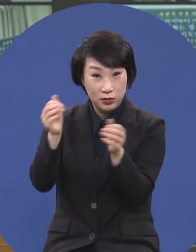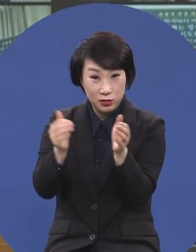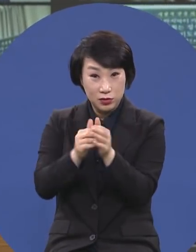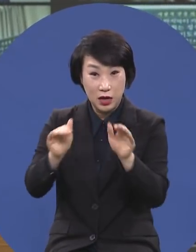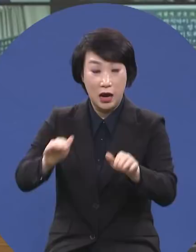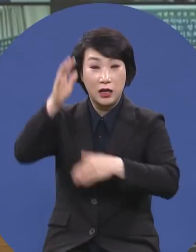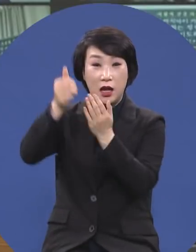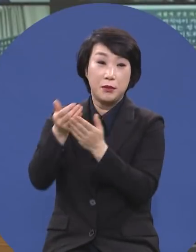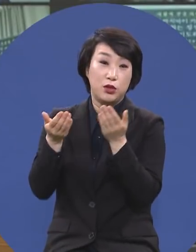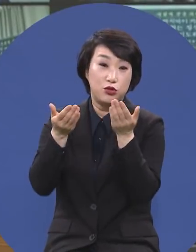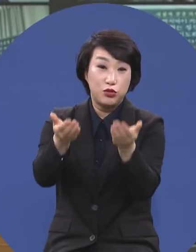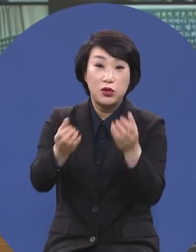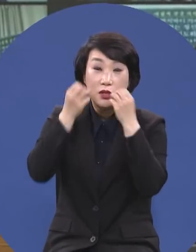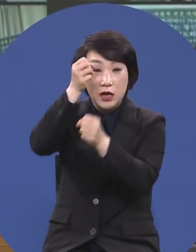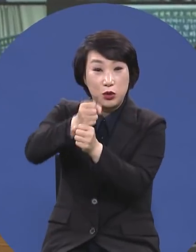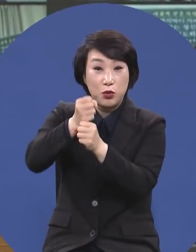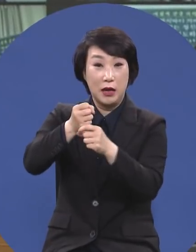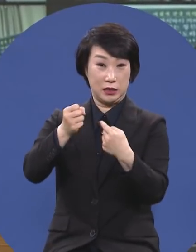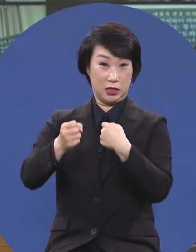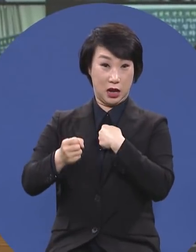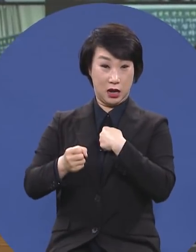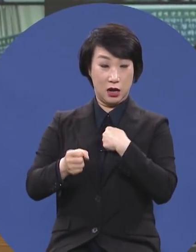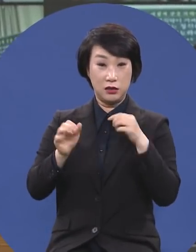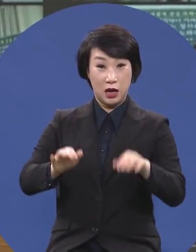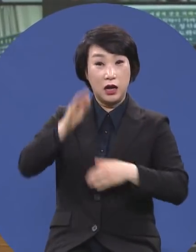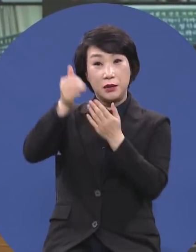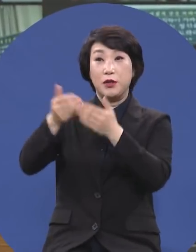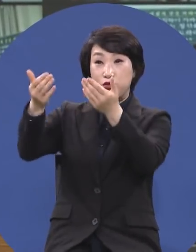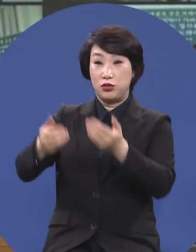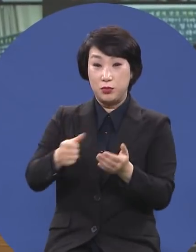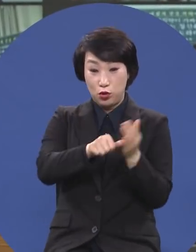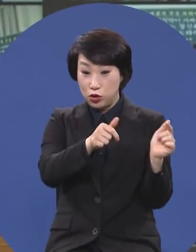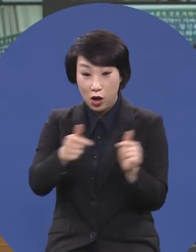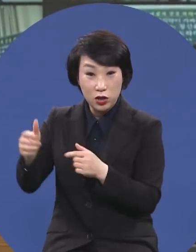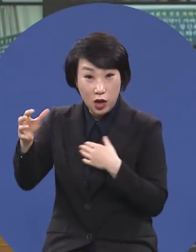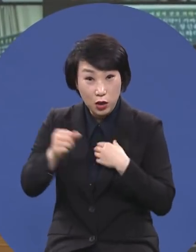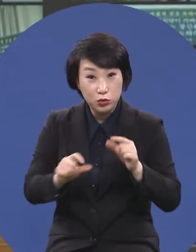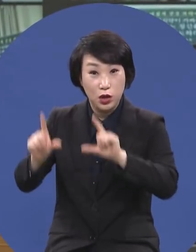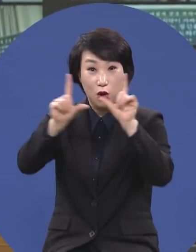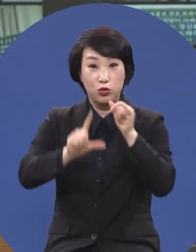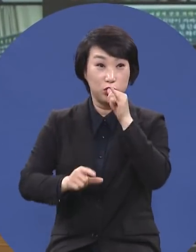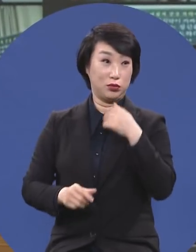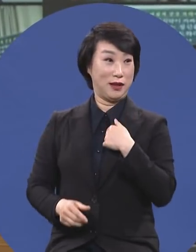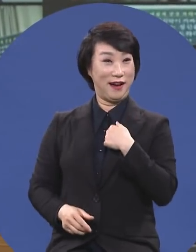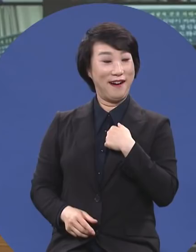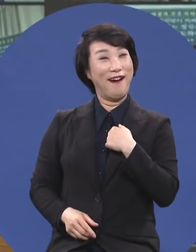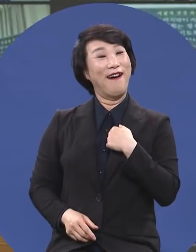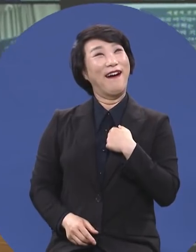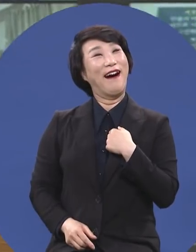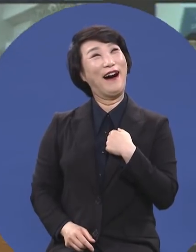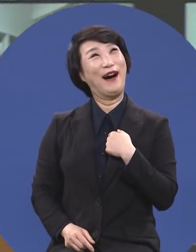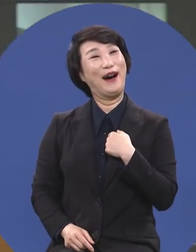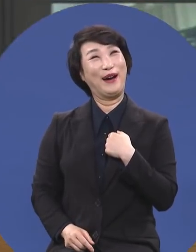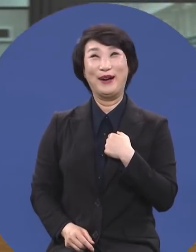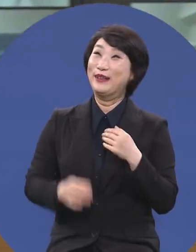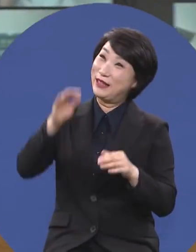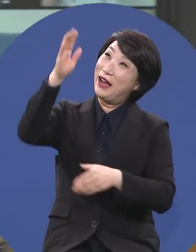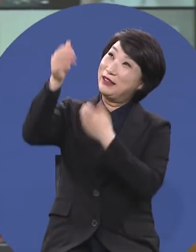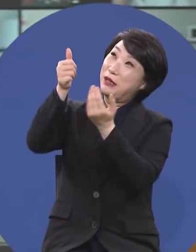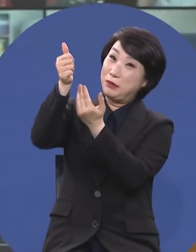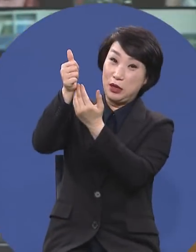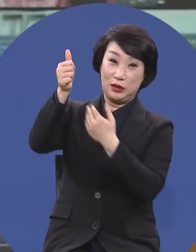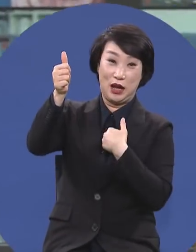하나님이 주신 창조한 내가 하나님이 주신 만물로 살아간다고 할 때 얼마나 하나님